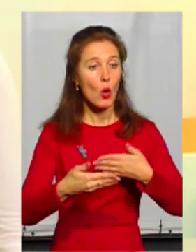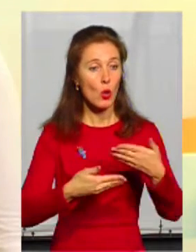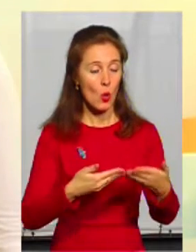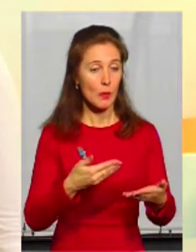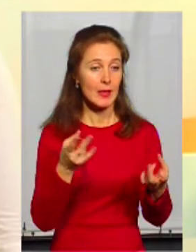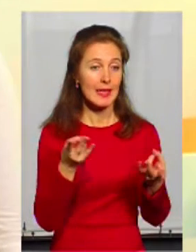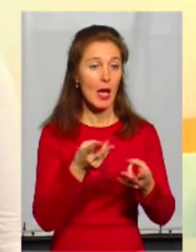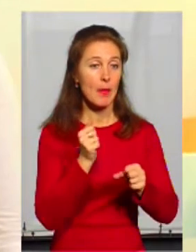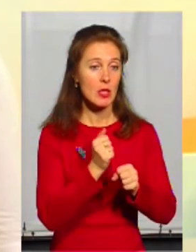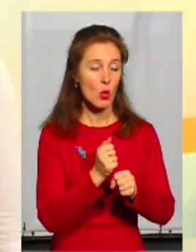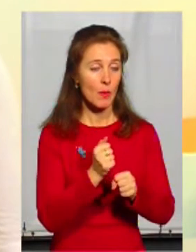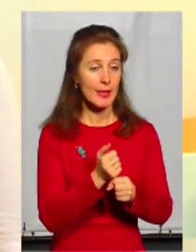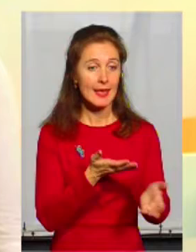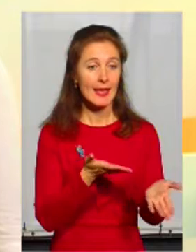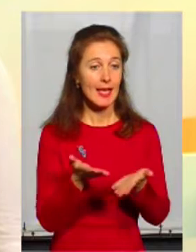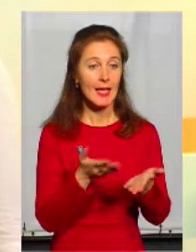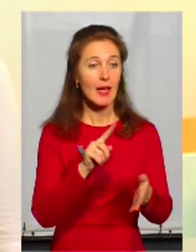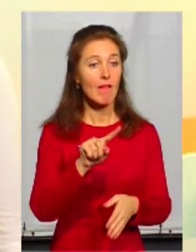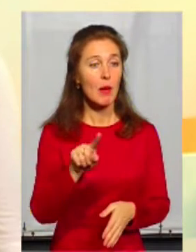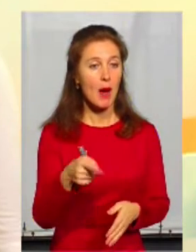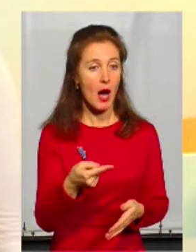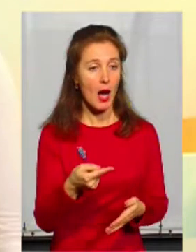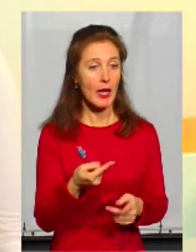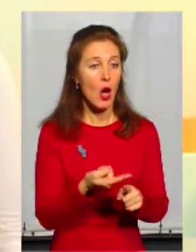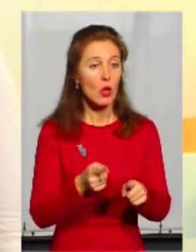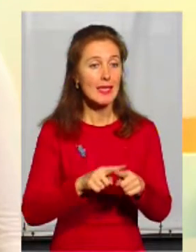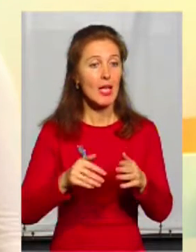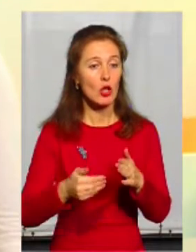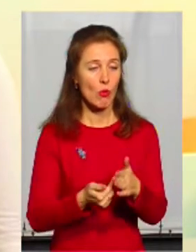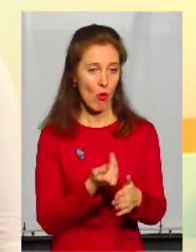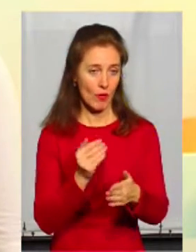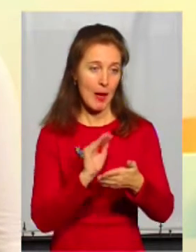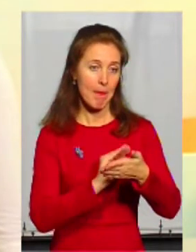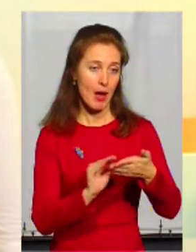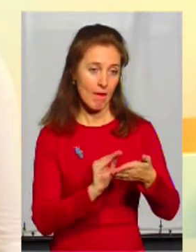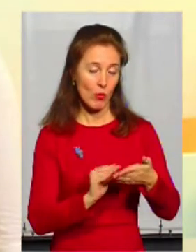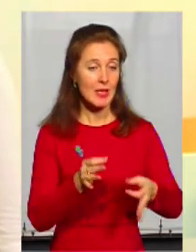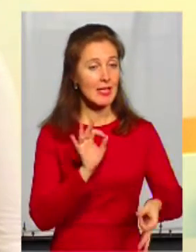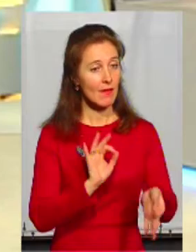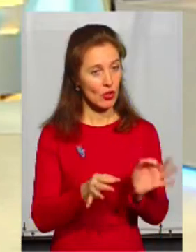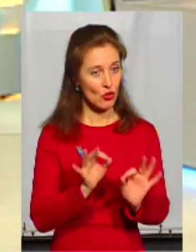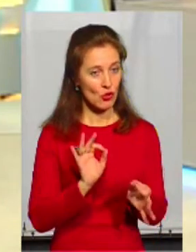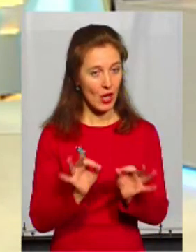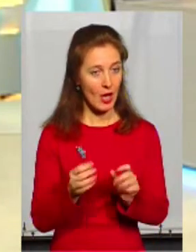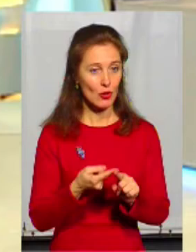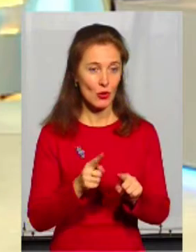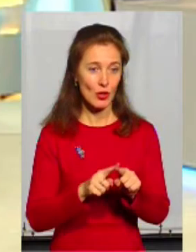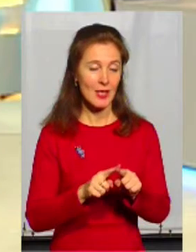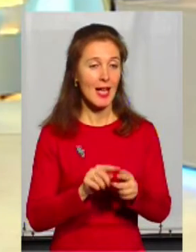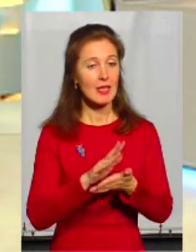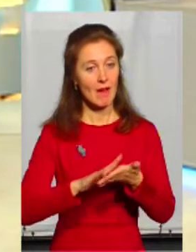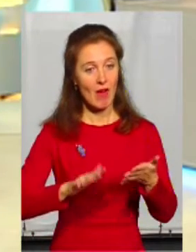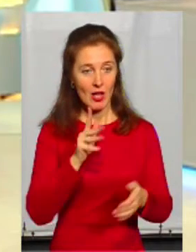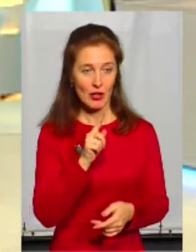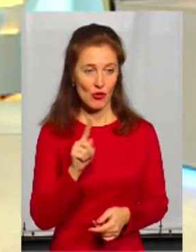зробити, які вимагає ось цей новий правопис. І, звичайно, це досить тривалий